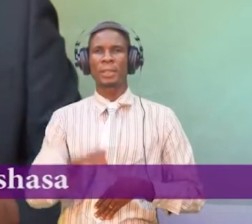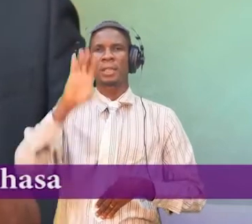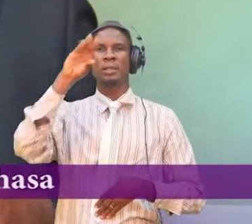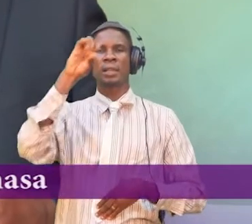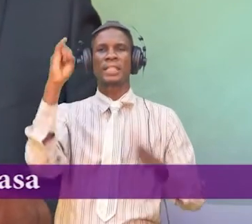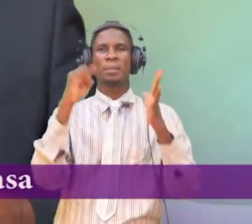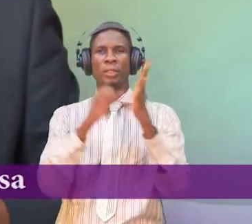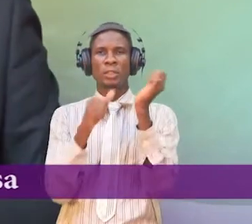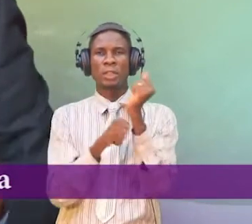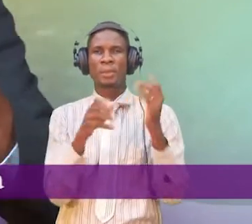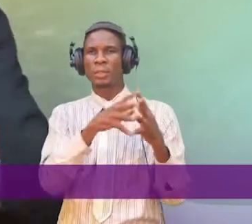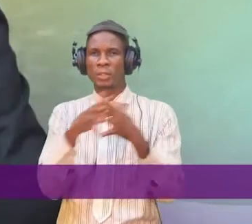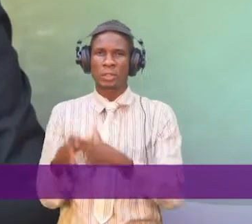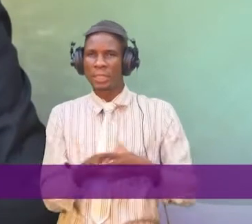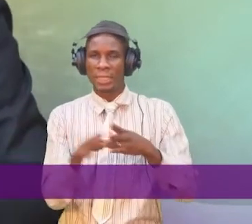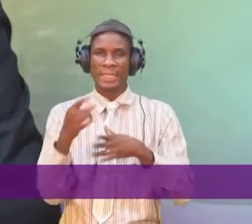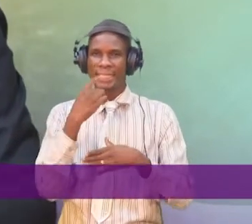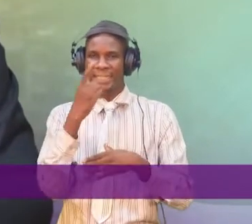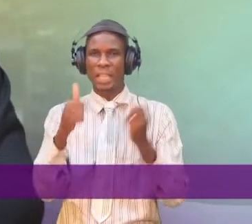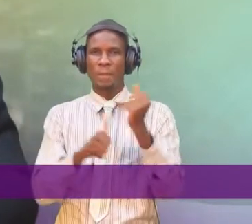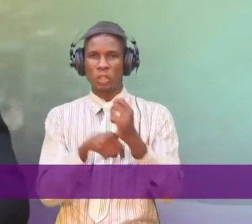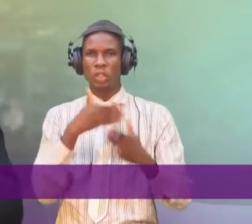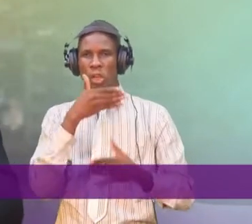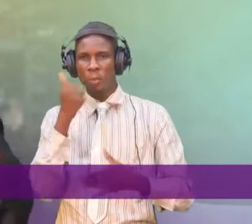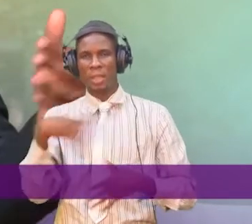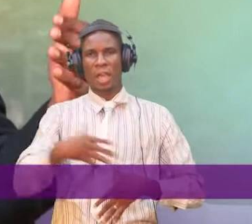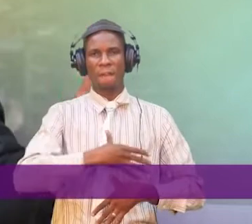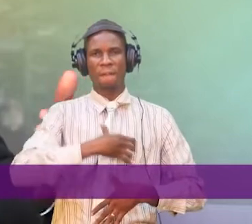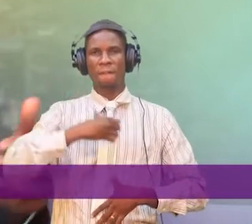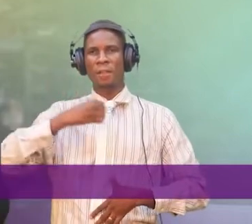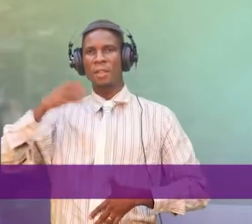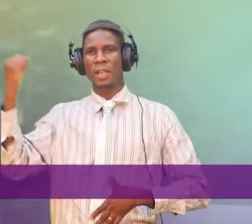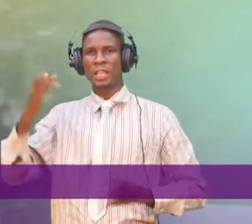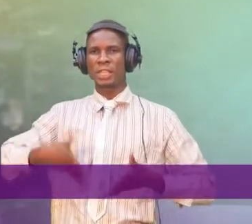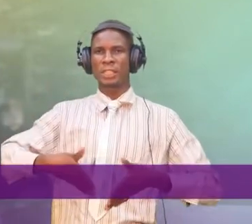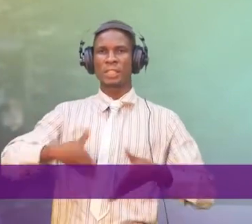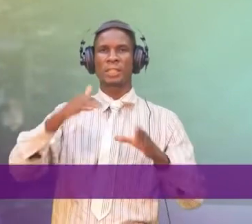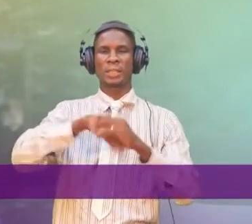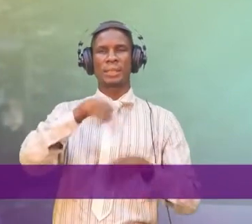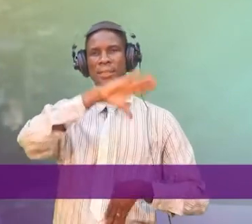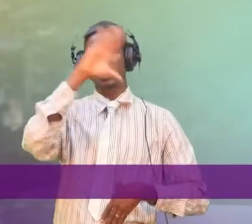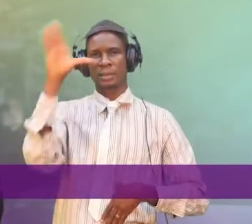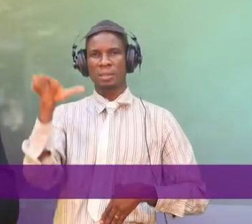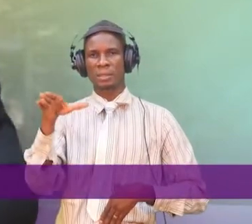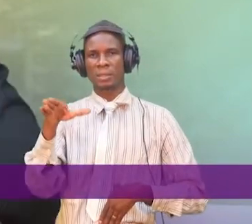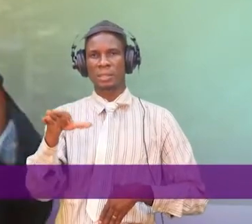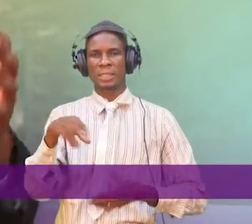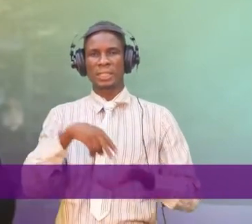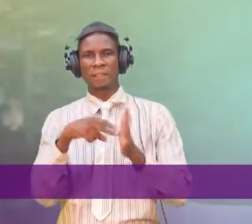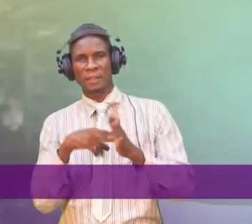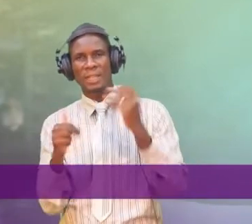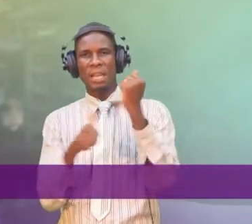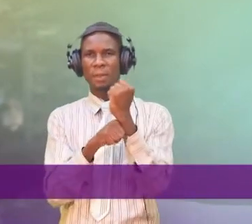Tukumitano na motoba ya ba Américain ezali kolobete moto moko malamu akoki ko longa ye moko nzela na ye na